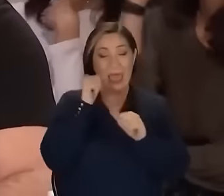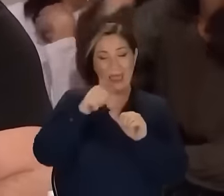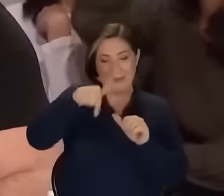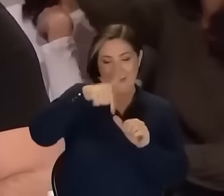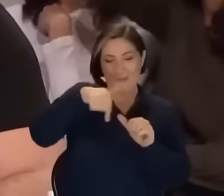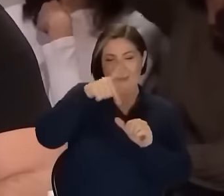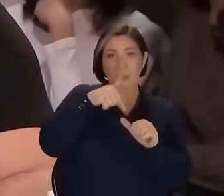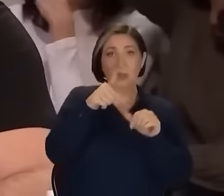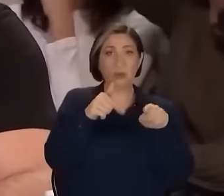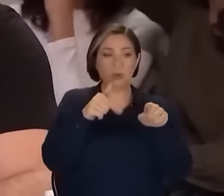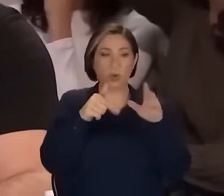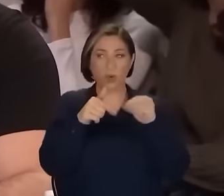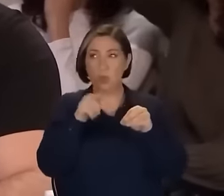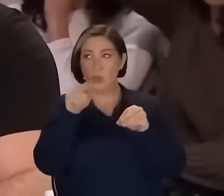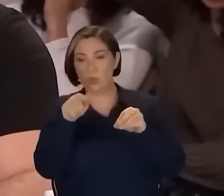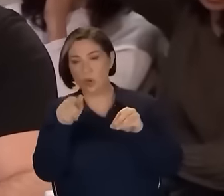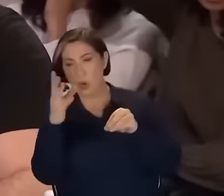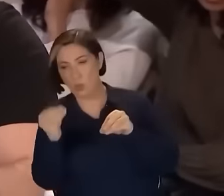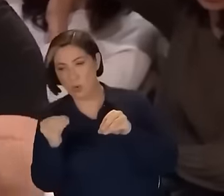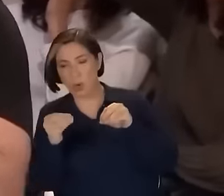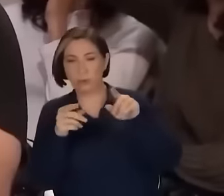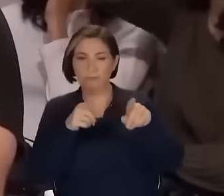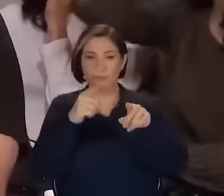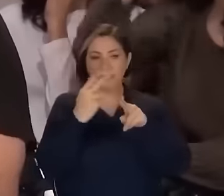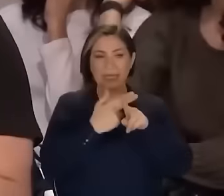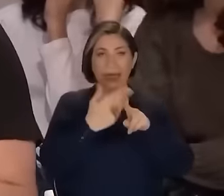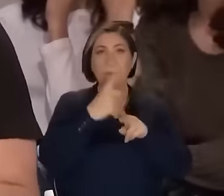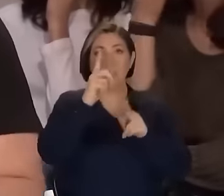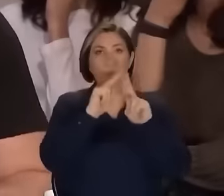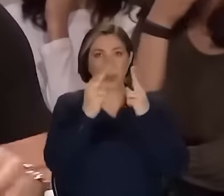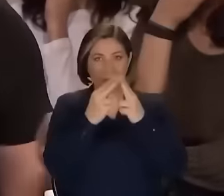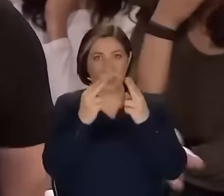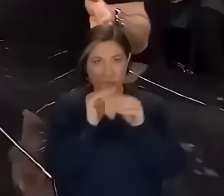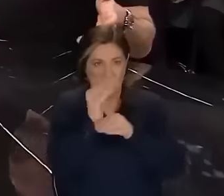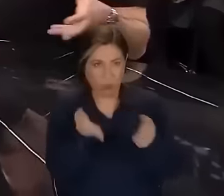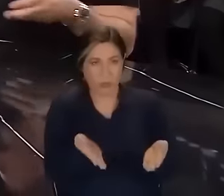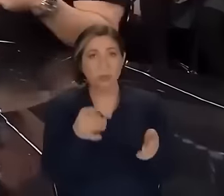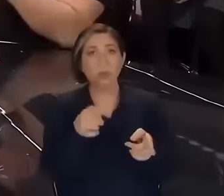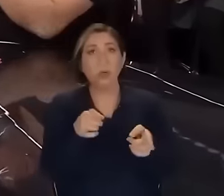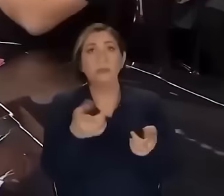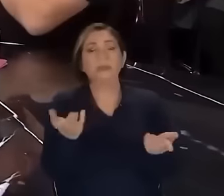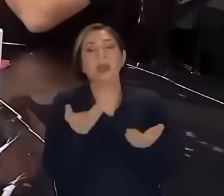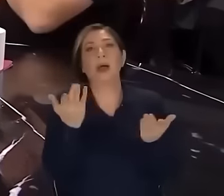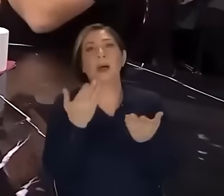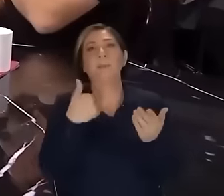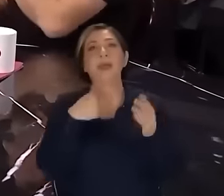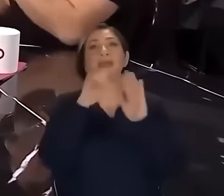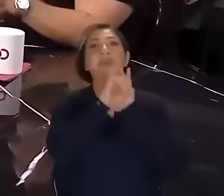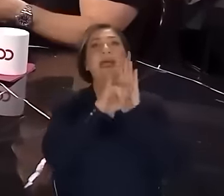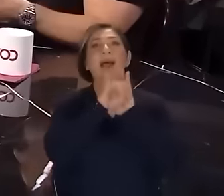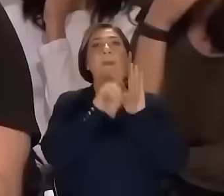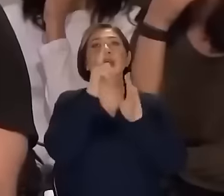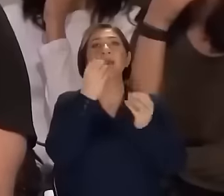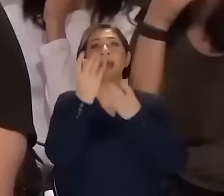Kaseti geri sarıyorum. Şu şurada olur mu? Bu burada olur mu? Denilen bir dünyada yaşıyoruz ya. Şu anda mesela ben Instagram'da bir